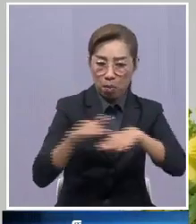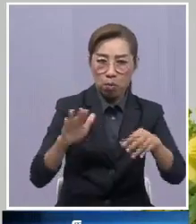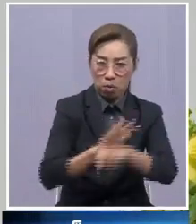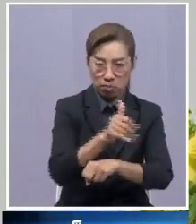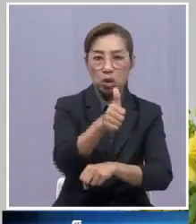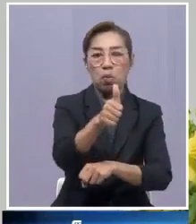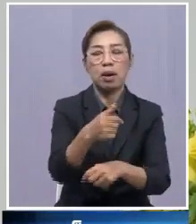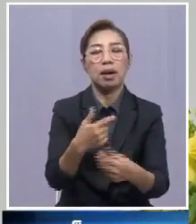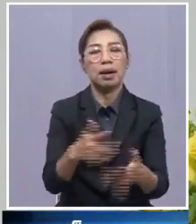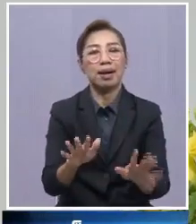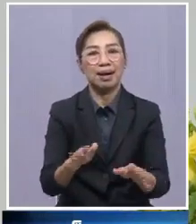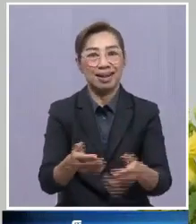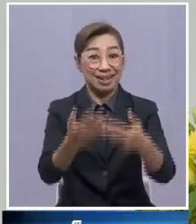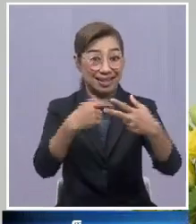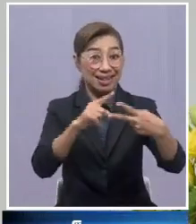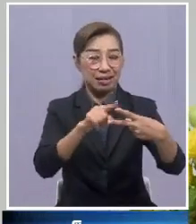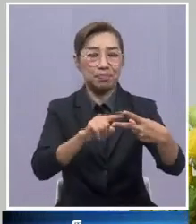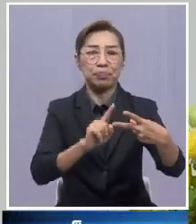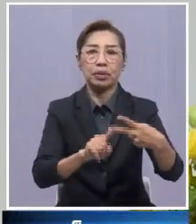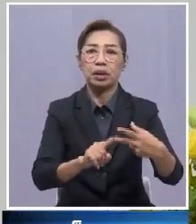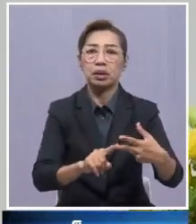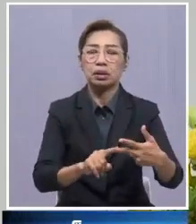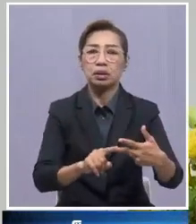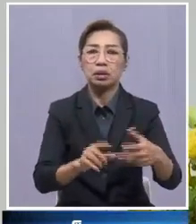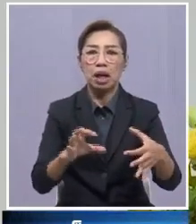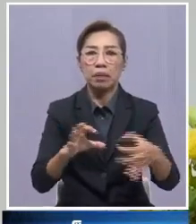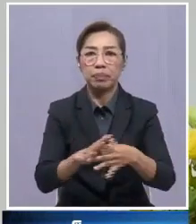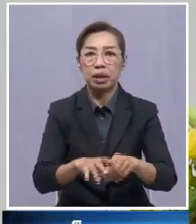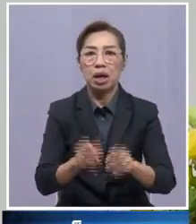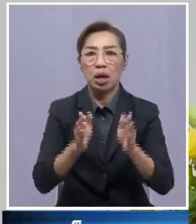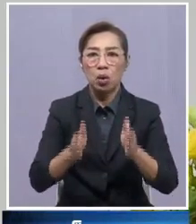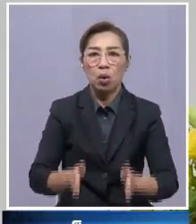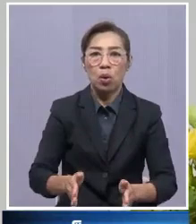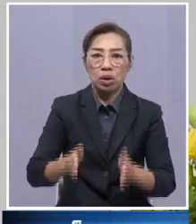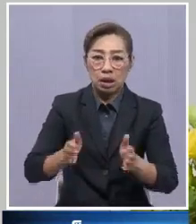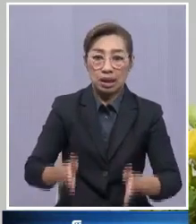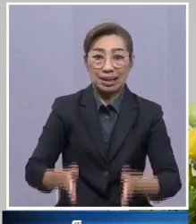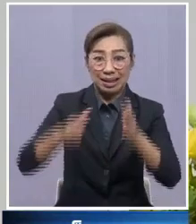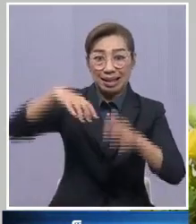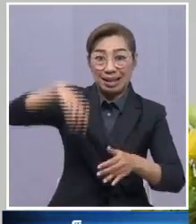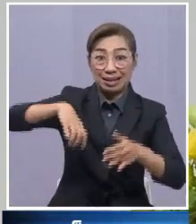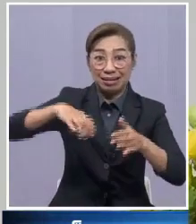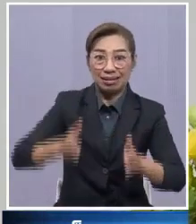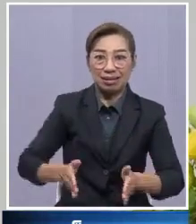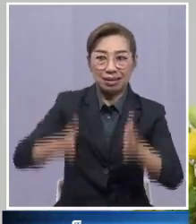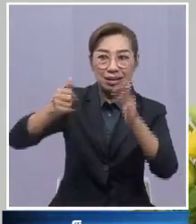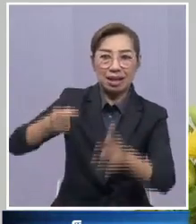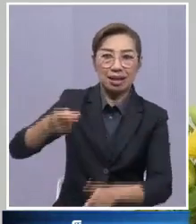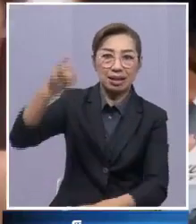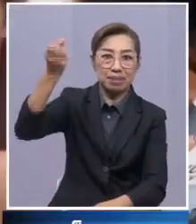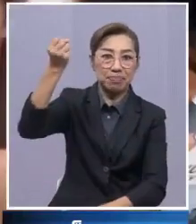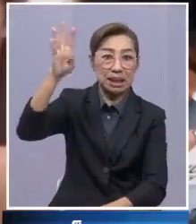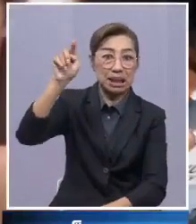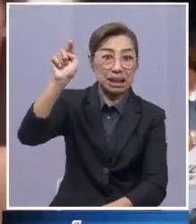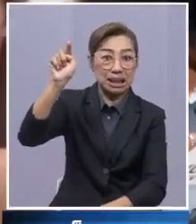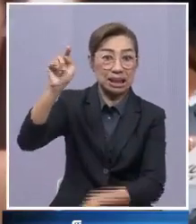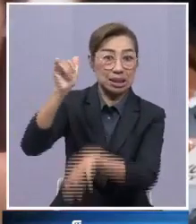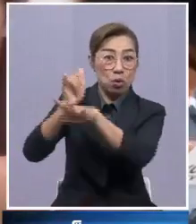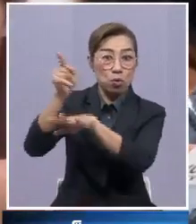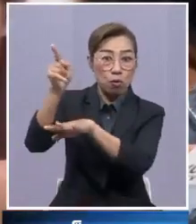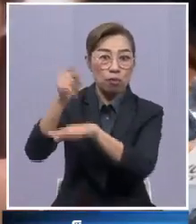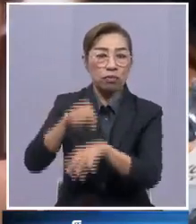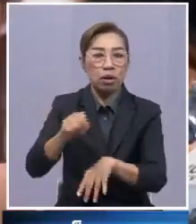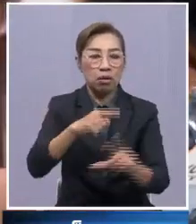เงียบมานานนะเรื่องนี้ครับเรื่องที่เกี่ยวข้องกับบุคคลชั้น 14อืเราจะเห็นตลอดว่าก้าวไกลแม้จะเป็นคุณ